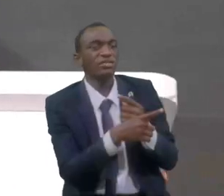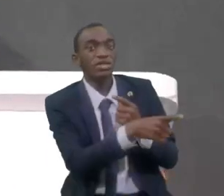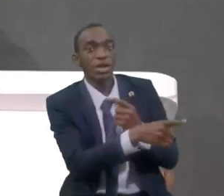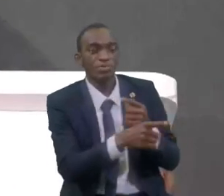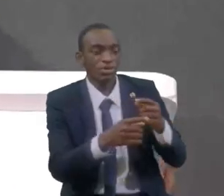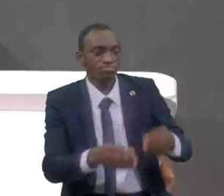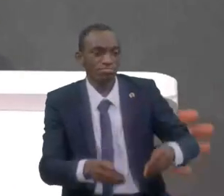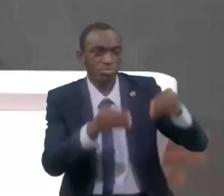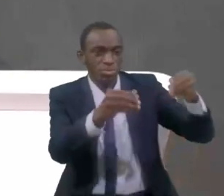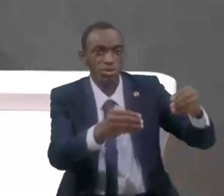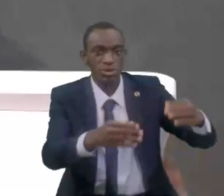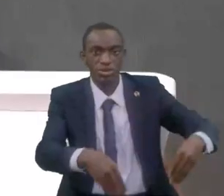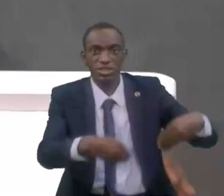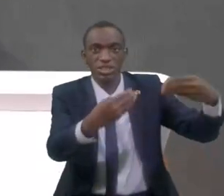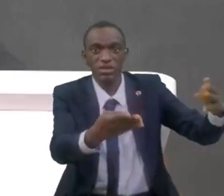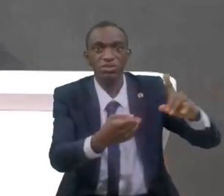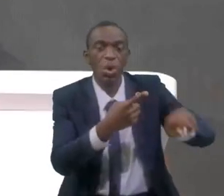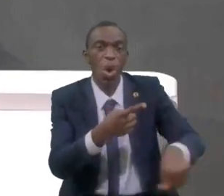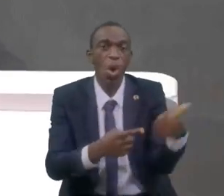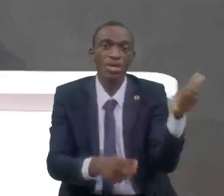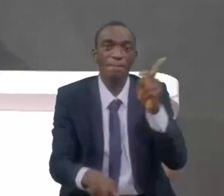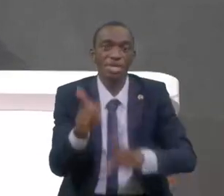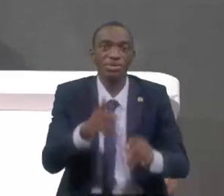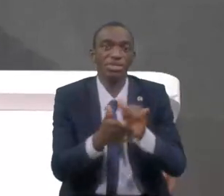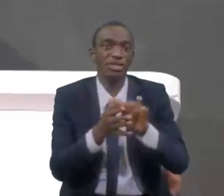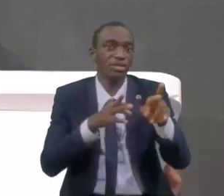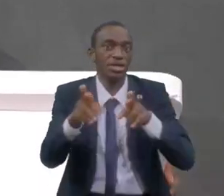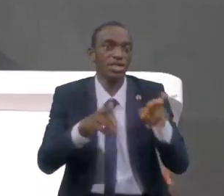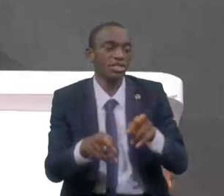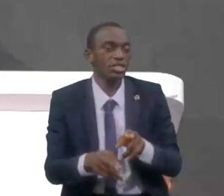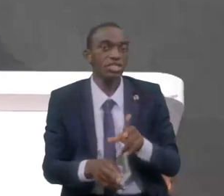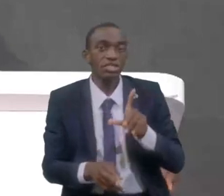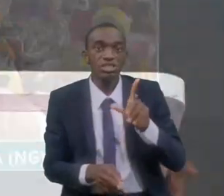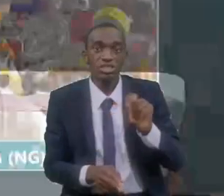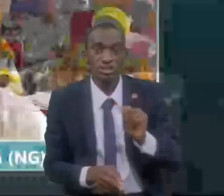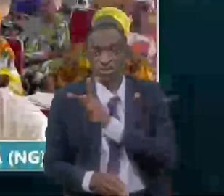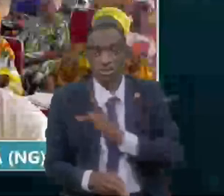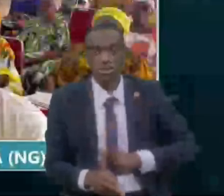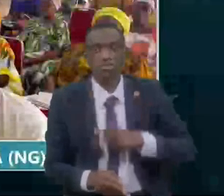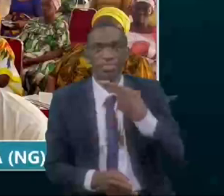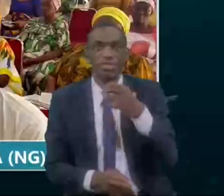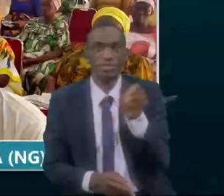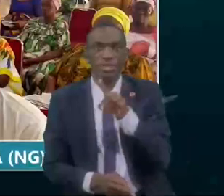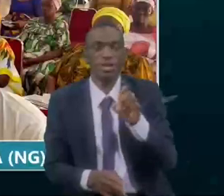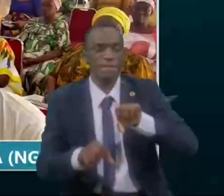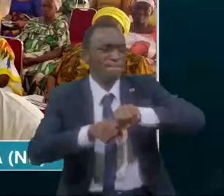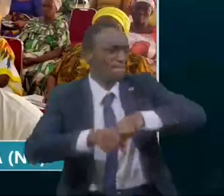Et c'était confié à d'autres. Il a brisé cela.